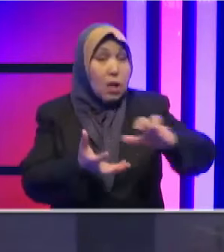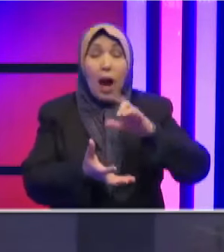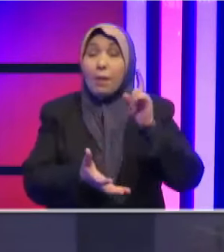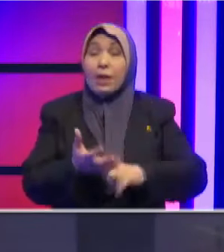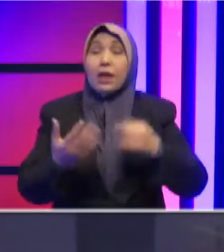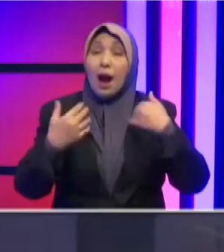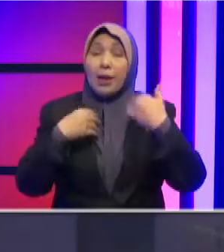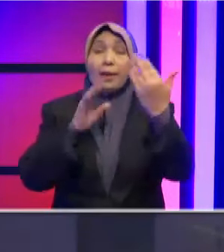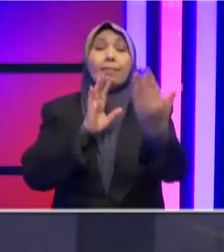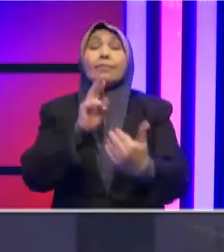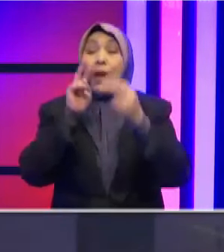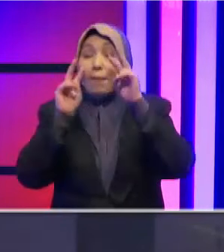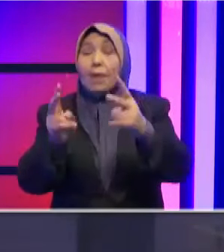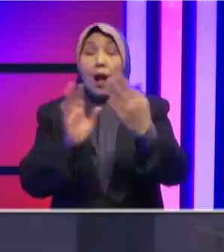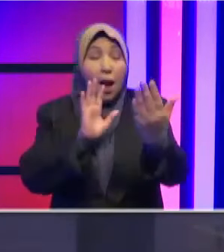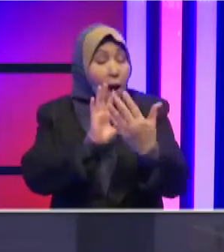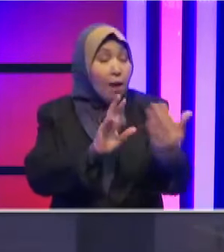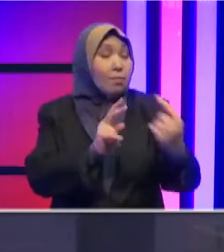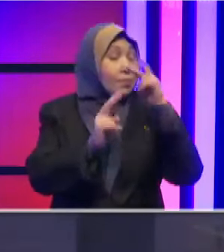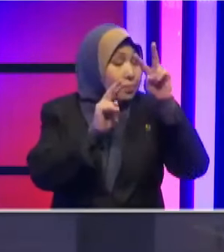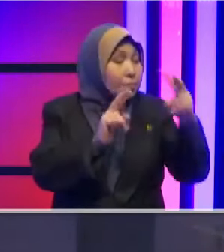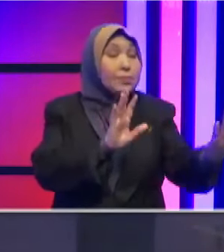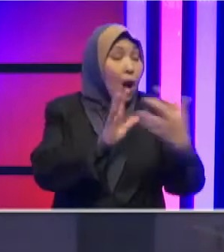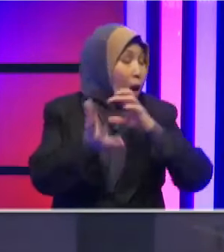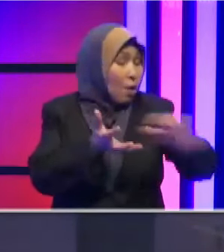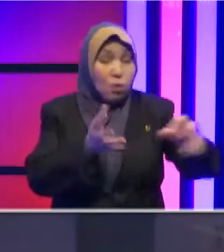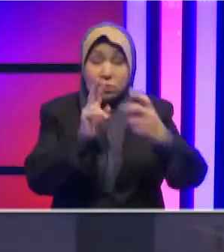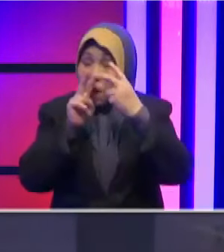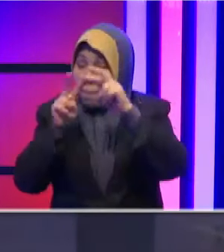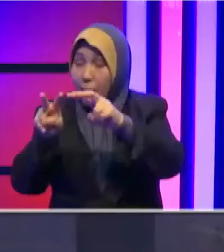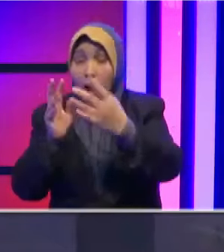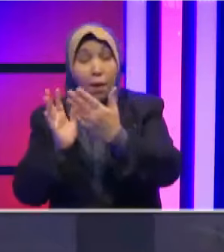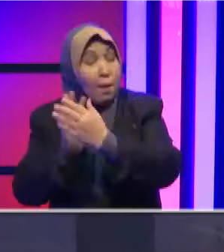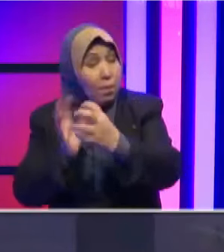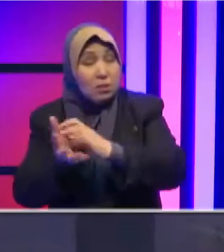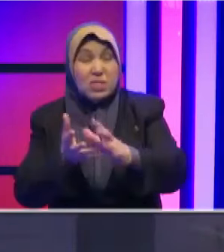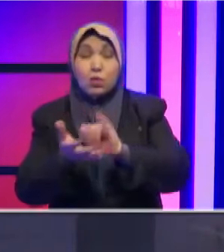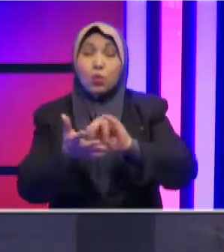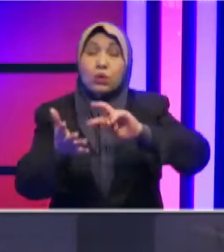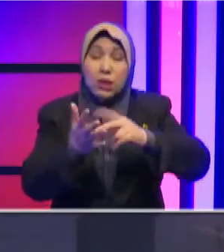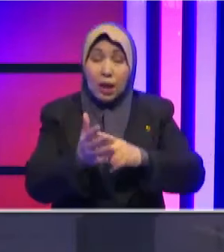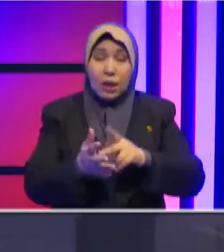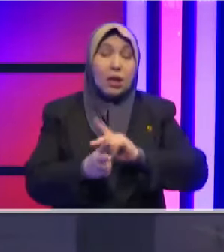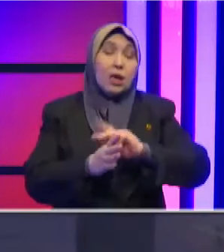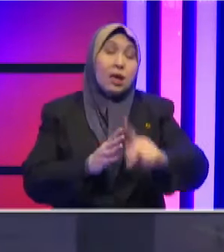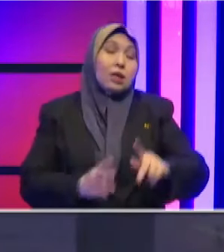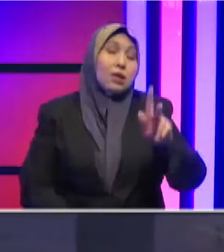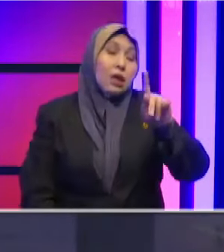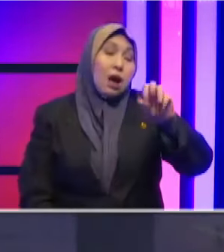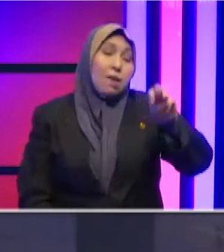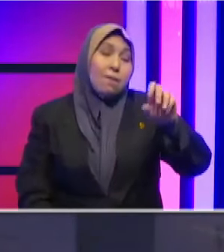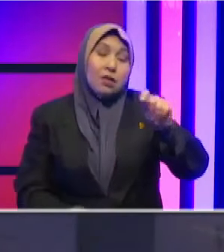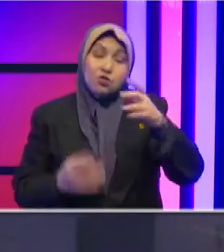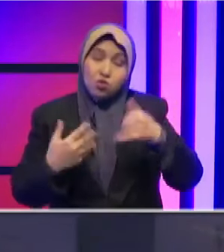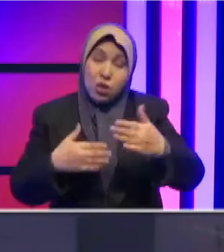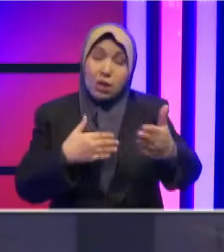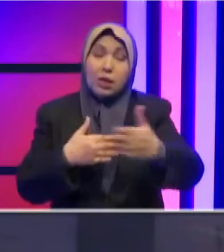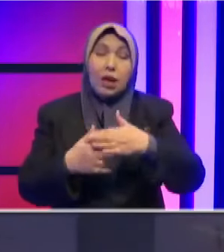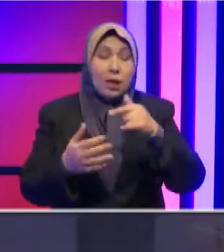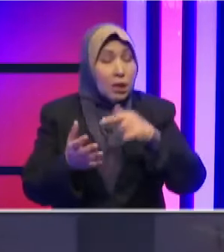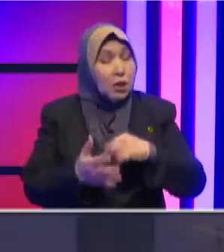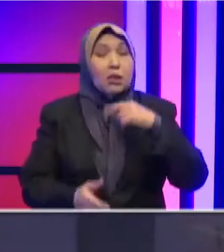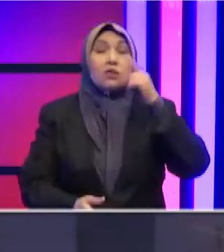yang ada di hadapan mereka umat kepada waktu itu adalah tanda kiamat sudah dekat ini